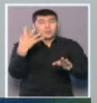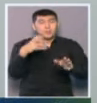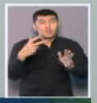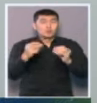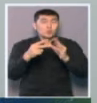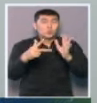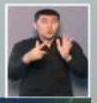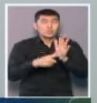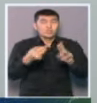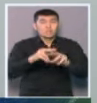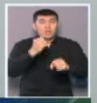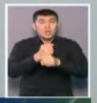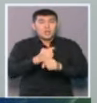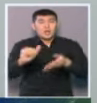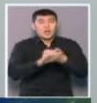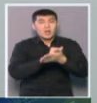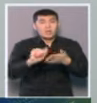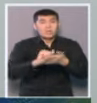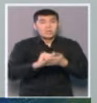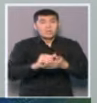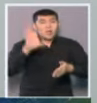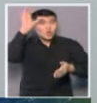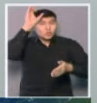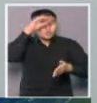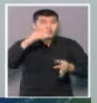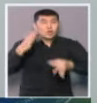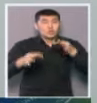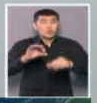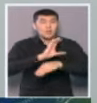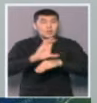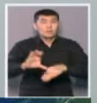517 бабымен жинақталған іс құжаттар Жылой аудандық сотына жолданды.